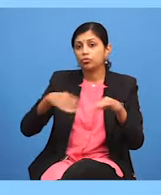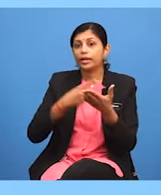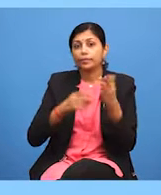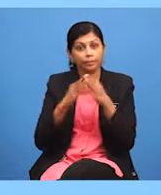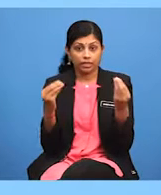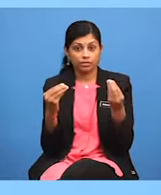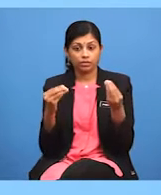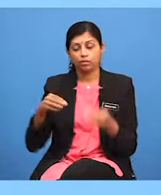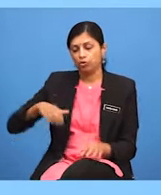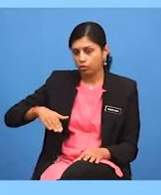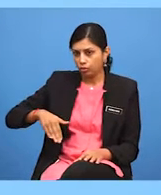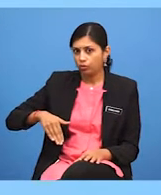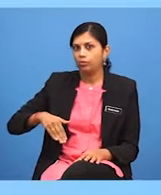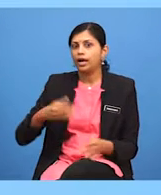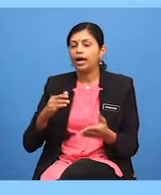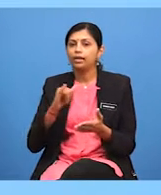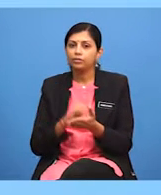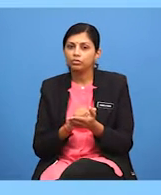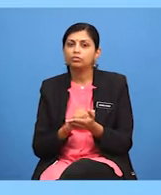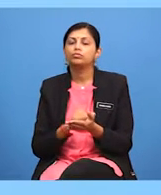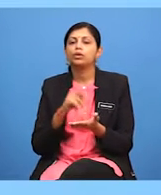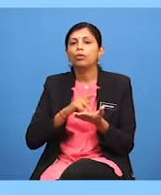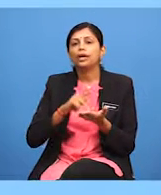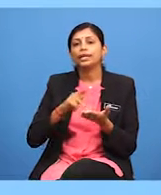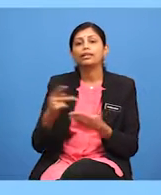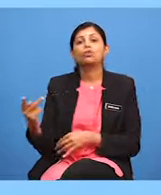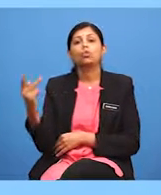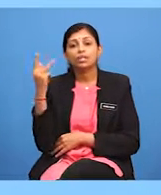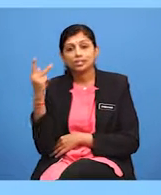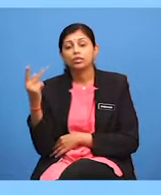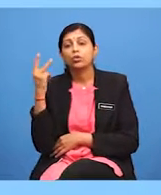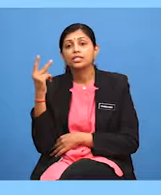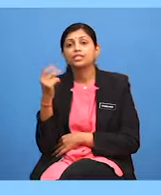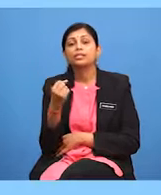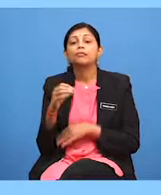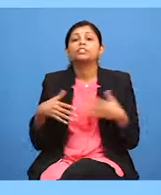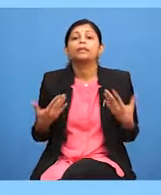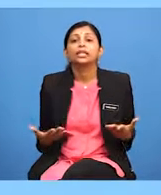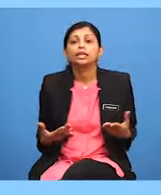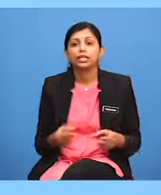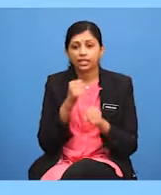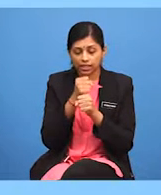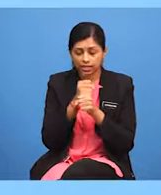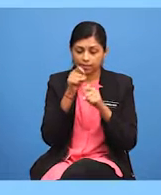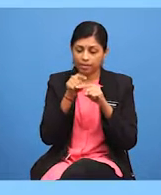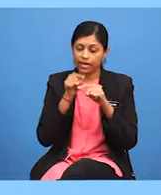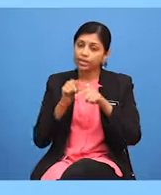pula, kuasa sama dengan kerja dibahagi dengan masa.